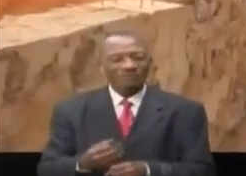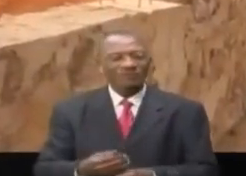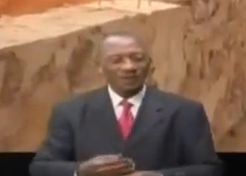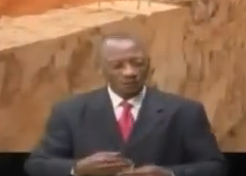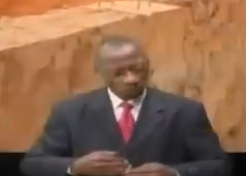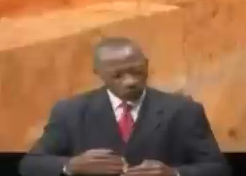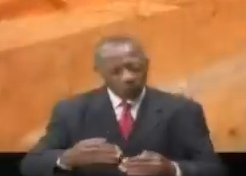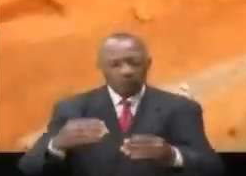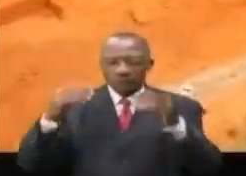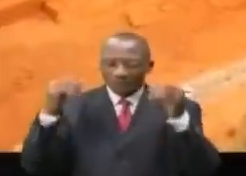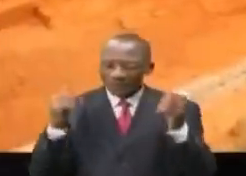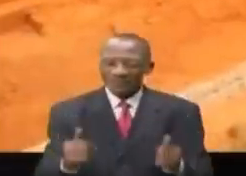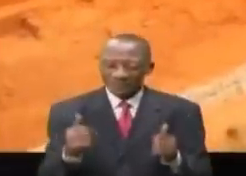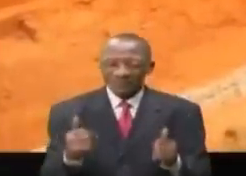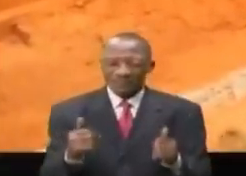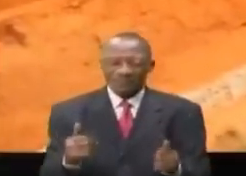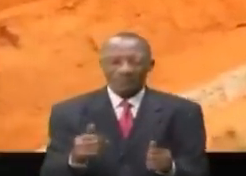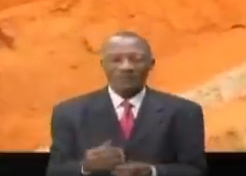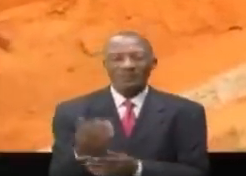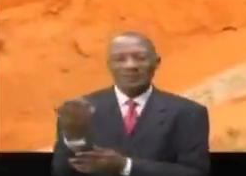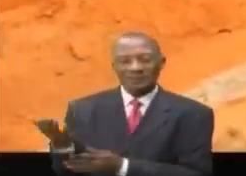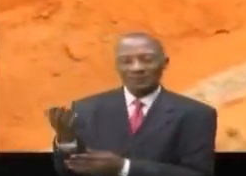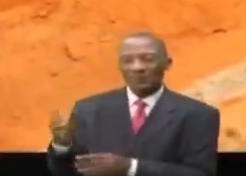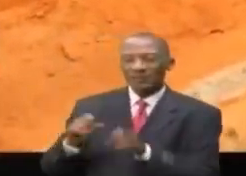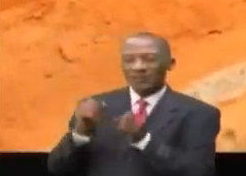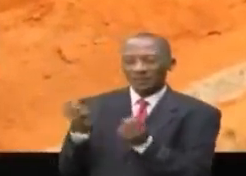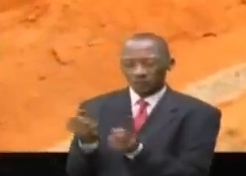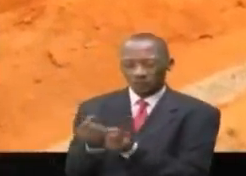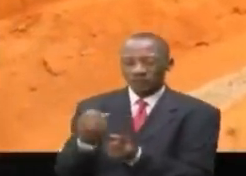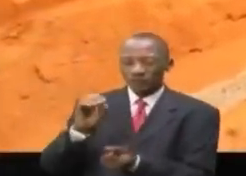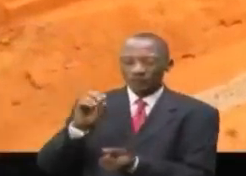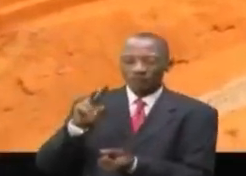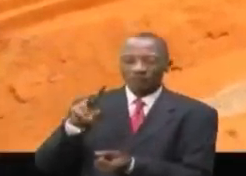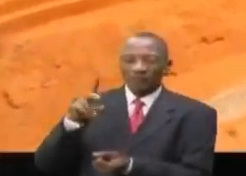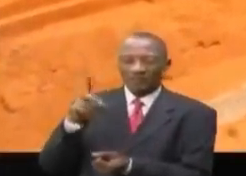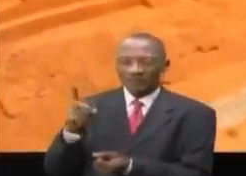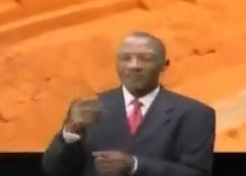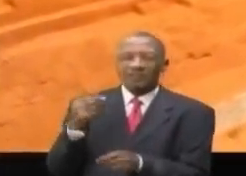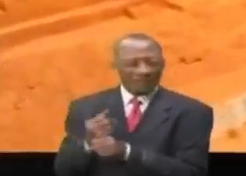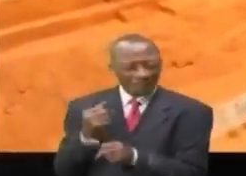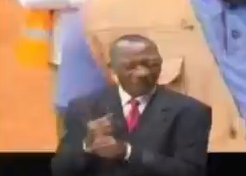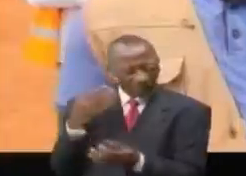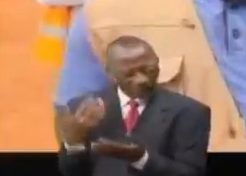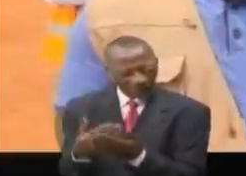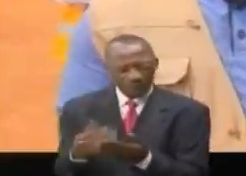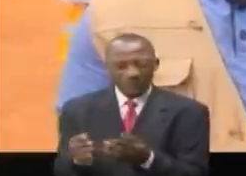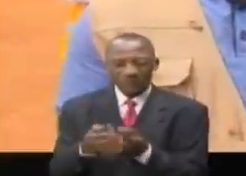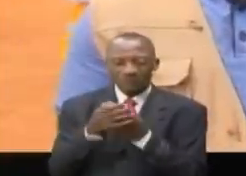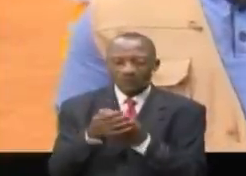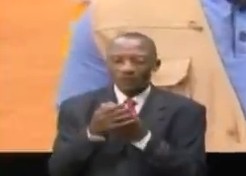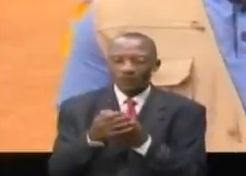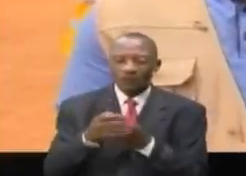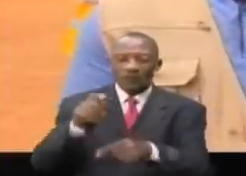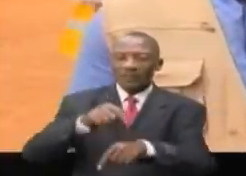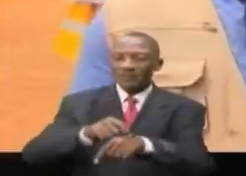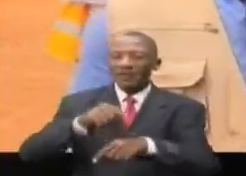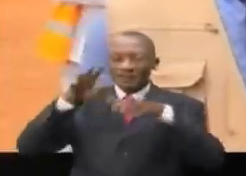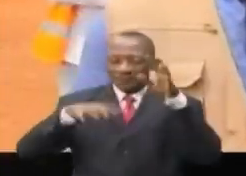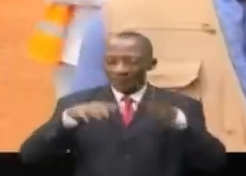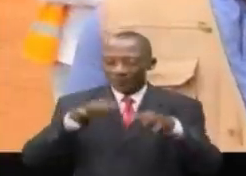terrain, tout en invitant l'OVD de doubler d'ardeur car la saison des pluies approche. Je suis d'avis